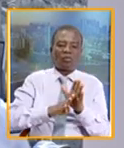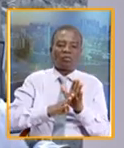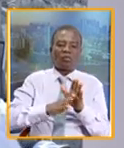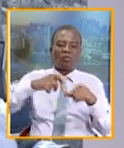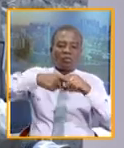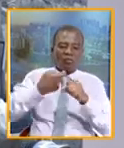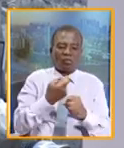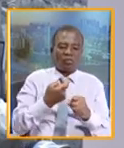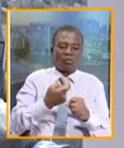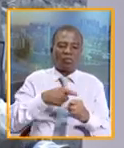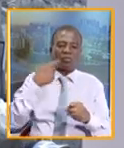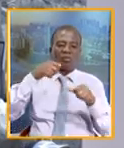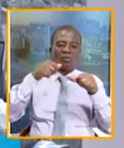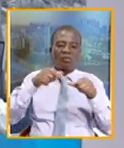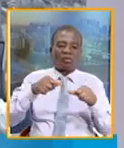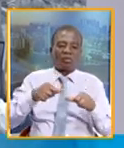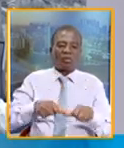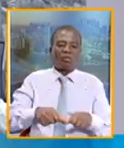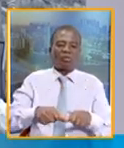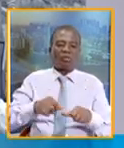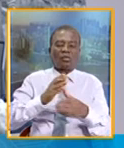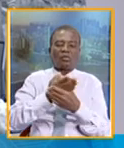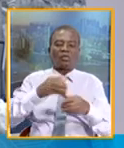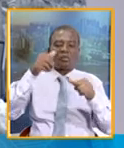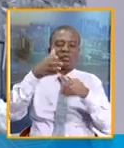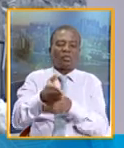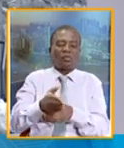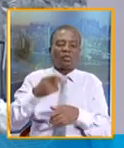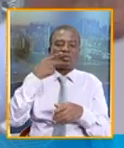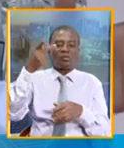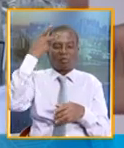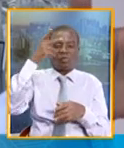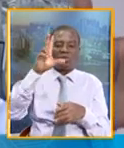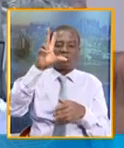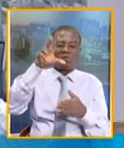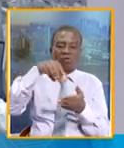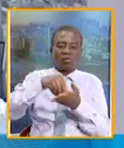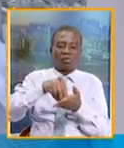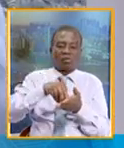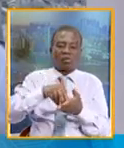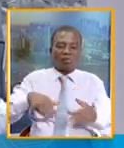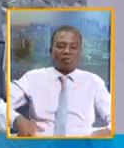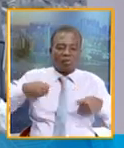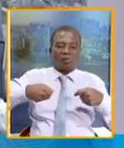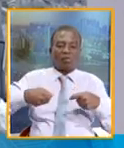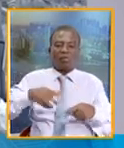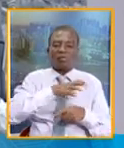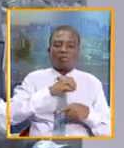cajou qui reste entre les mains des parents. Ça fait actuellement 3000 tonnes.